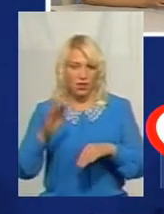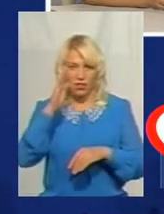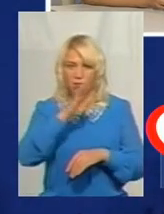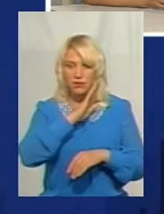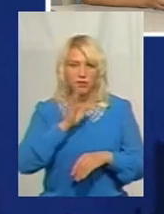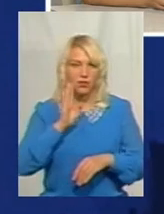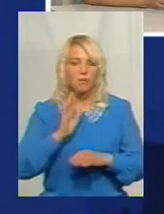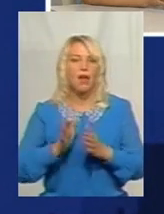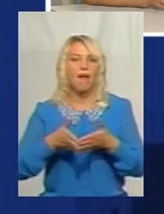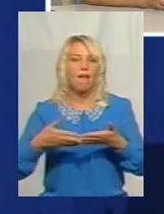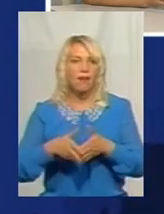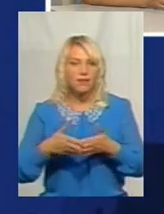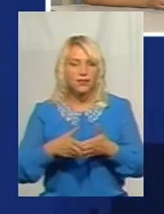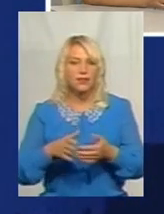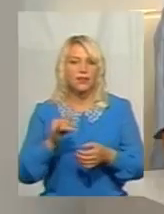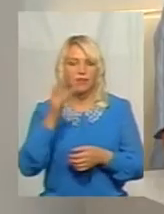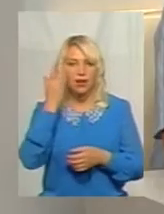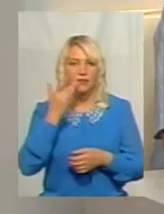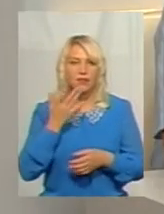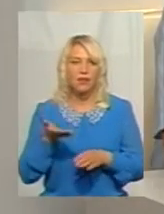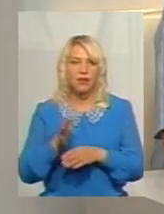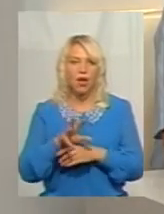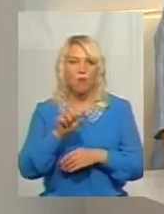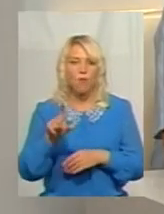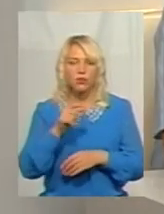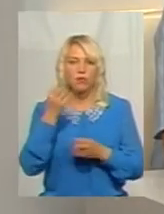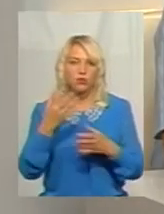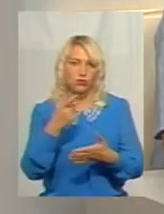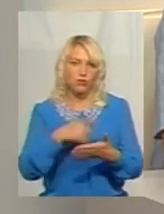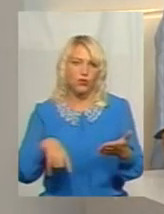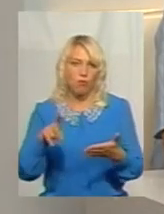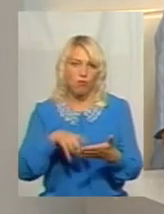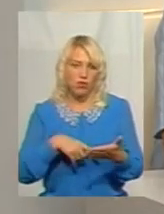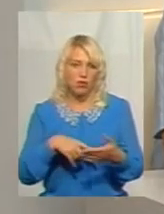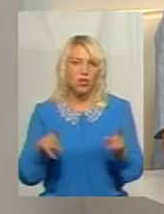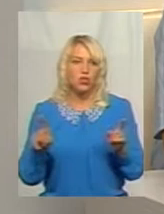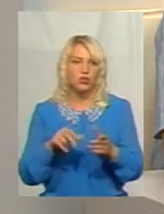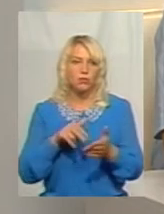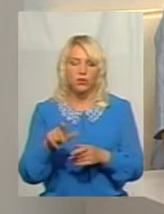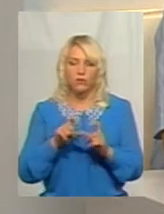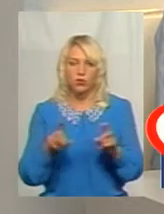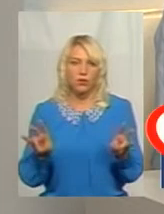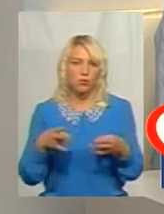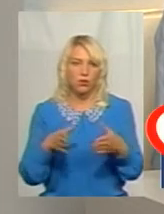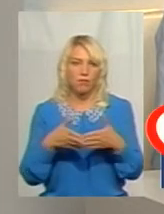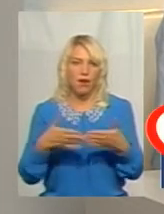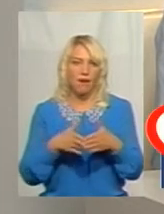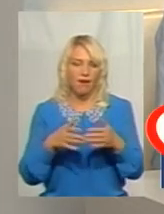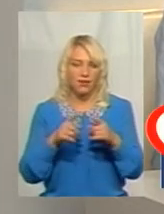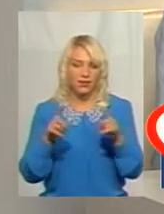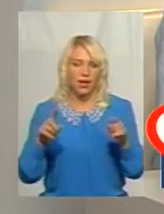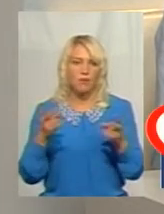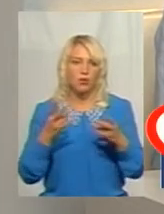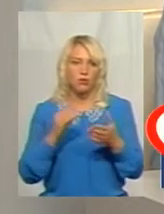картки дитячі, по суті, от влітку наказами МОЗ вони відмінені. Тобто для того, щоб йти в школу, не потрібно картки, потрібна довідка